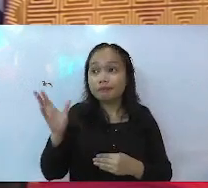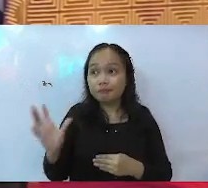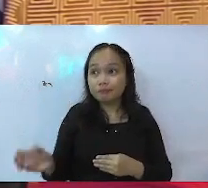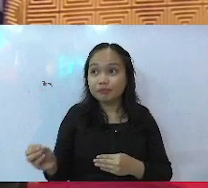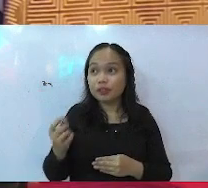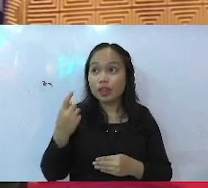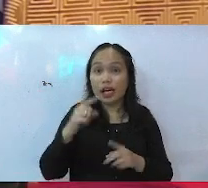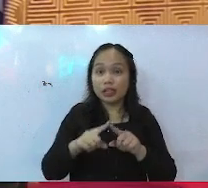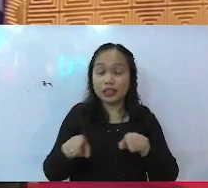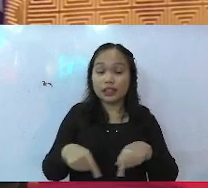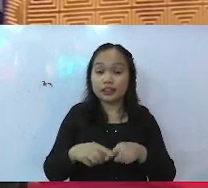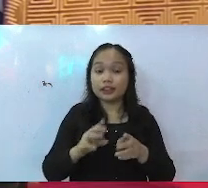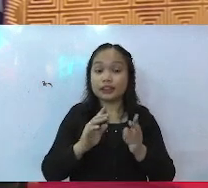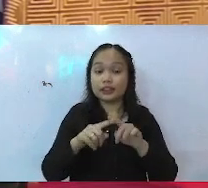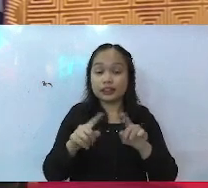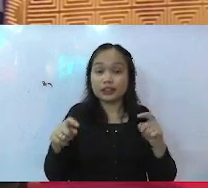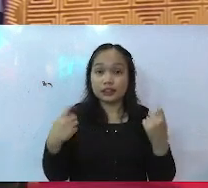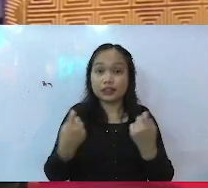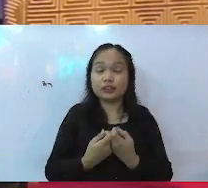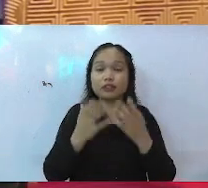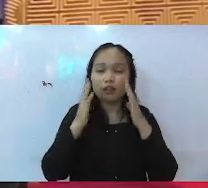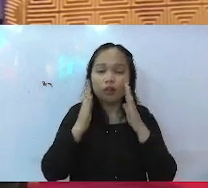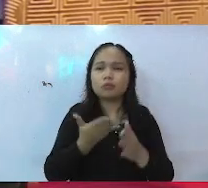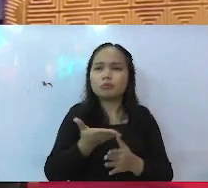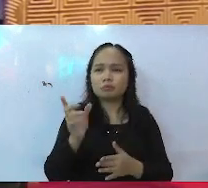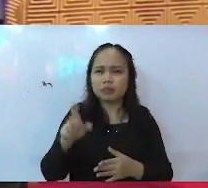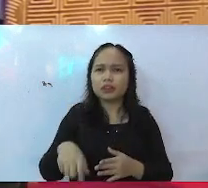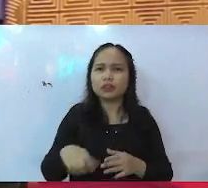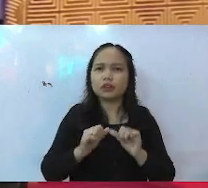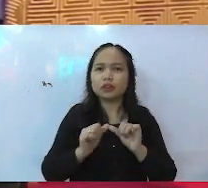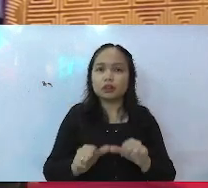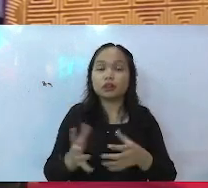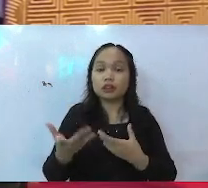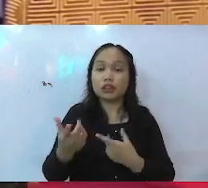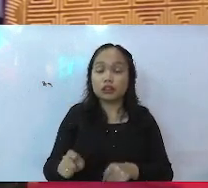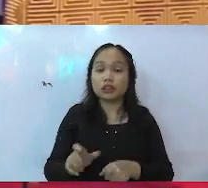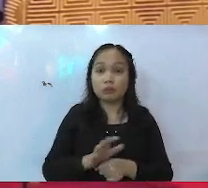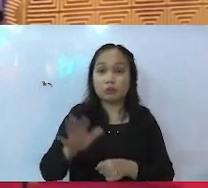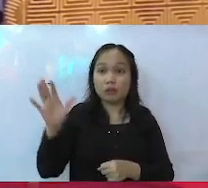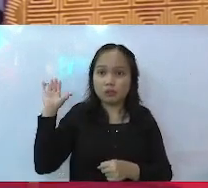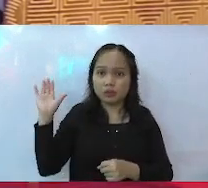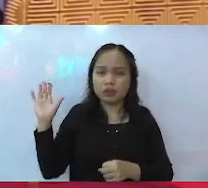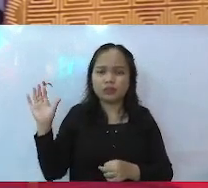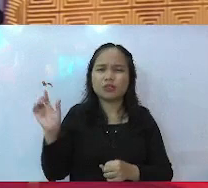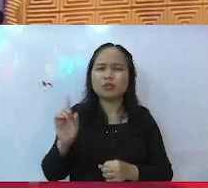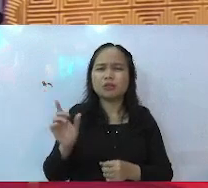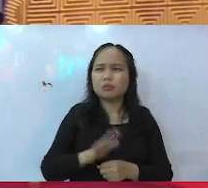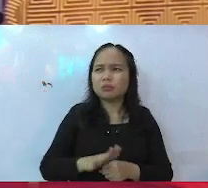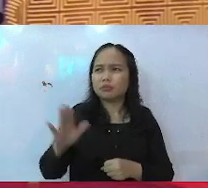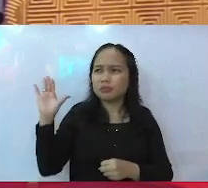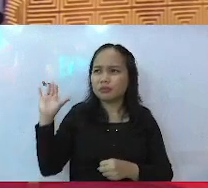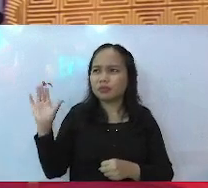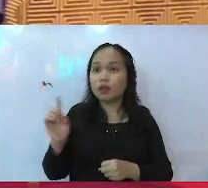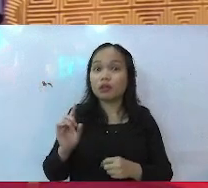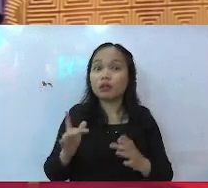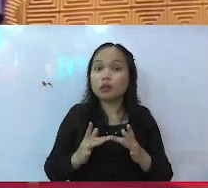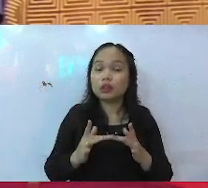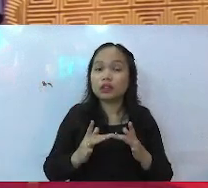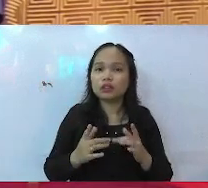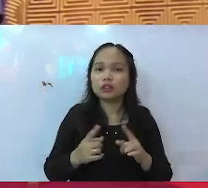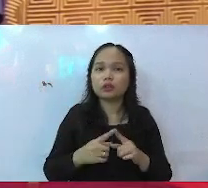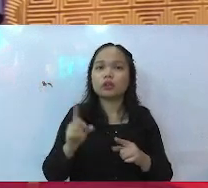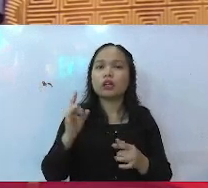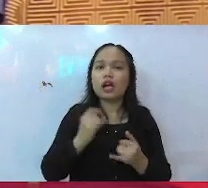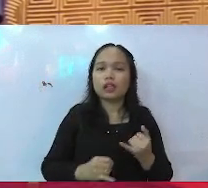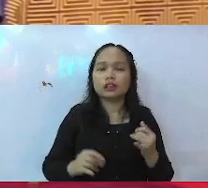team Focus You stand up sa pangako ng panginoon ano yung pangako ng panginoon connected to doon sa last na